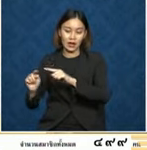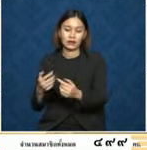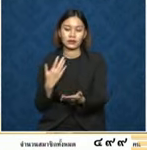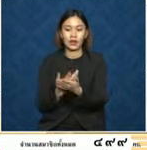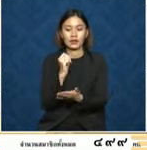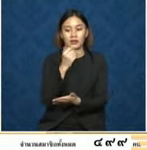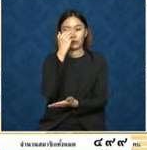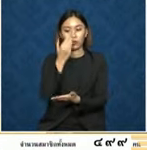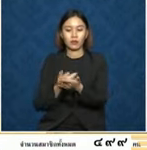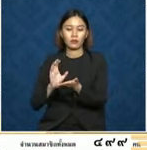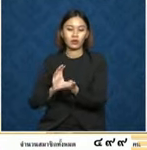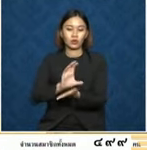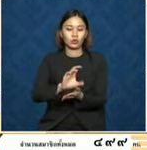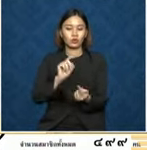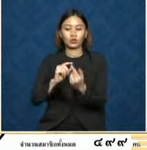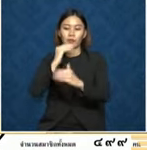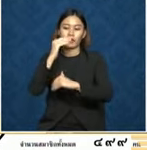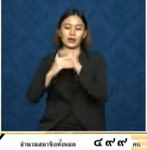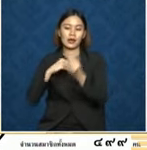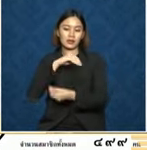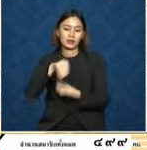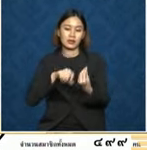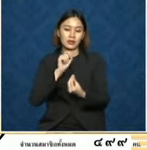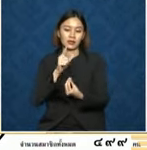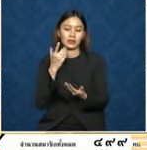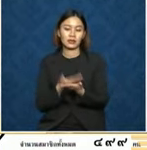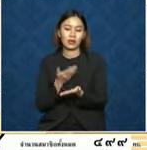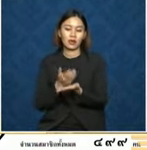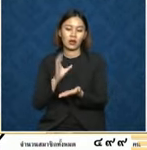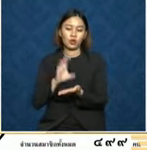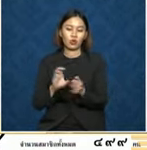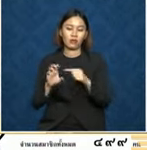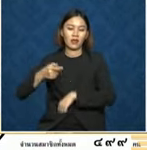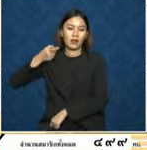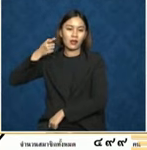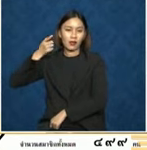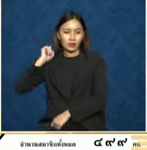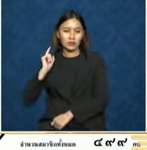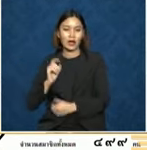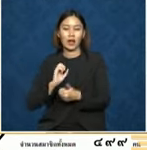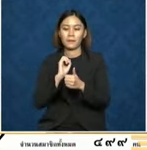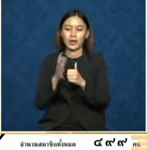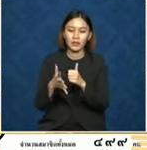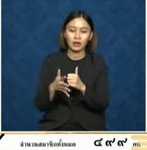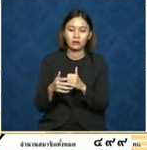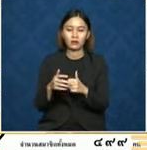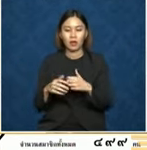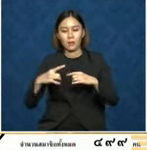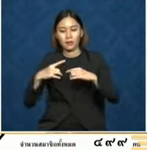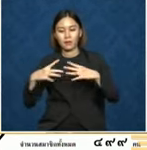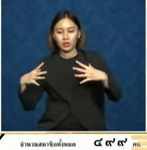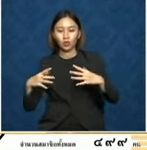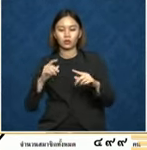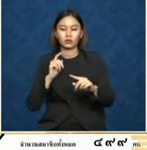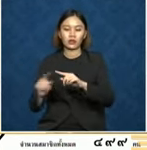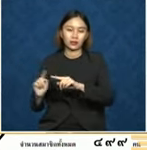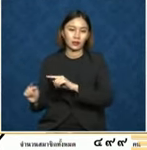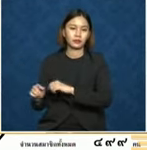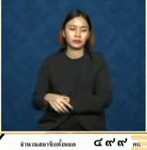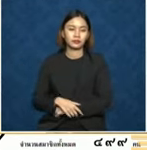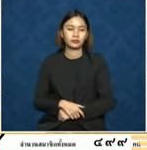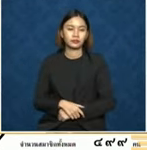จ่ายเพื่อลงทุนในการพัฒนาเศรษฐกิจที่เงินงบประมาณมาช้าและไม่เท่าทันหรือสอดรับกับสถานการณ์ต่างๆที่เกิด